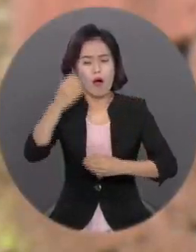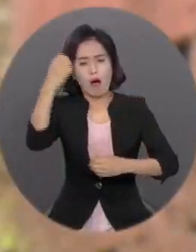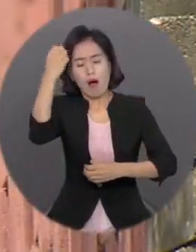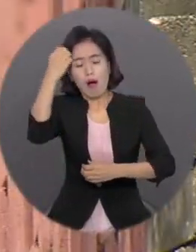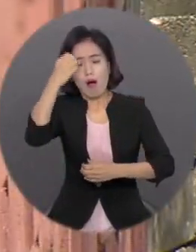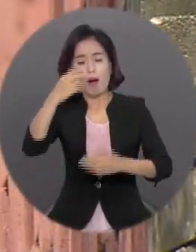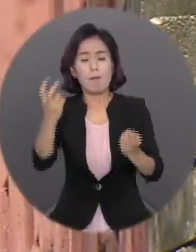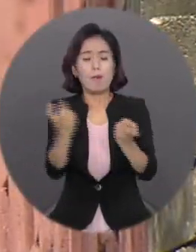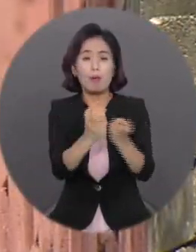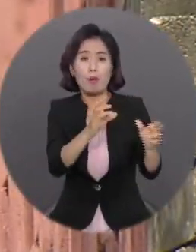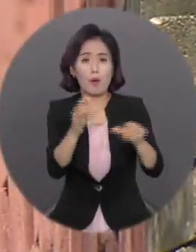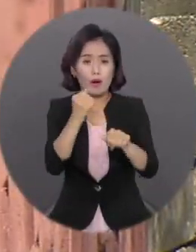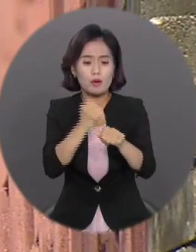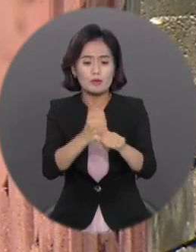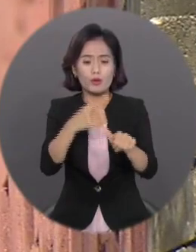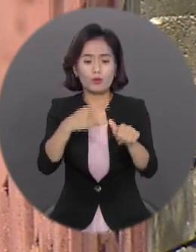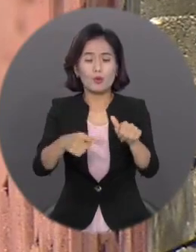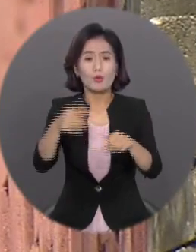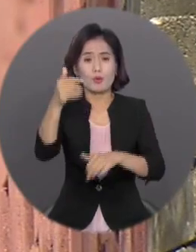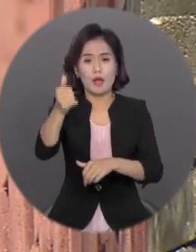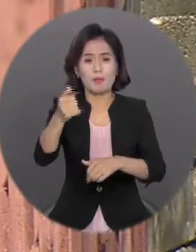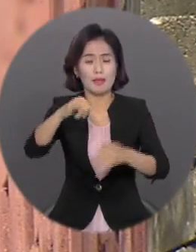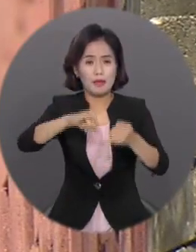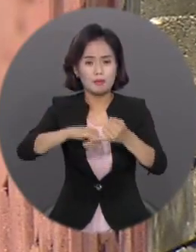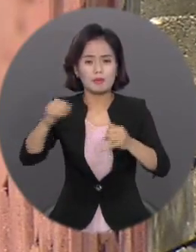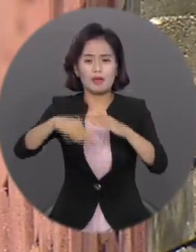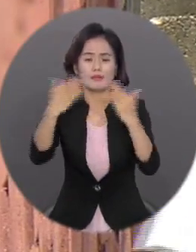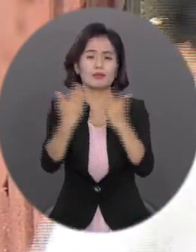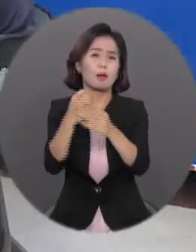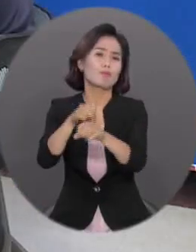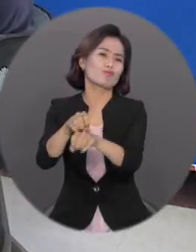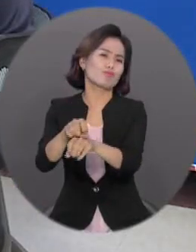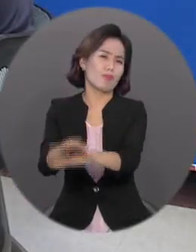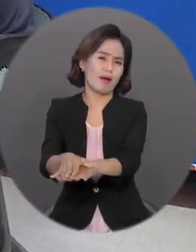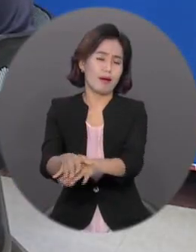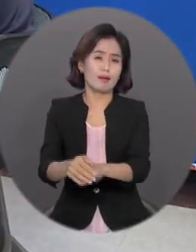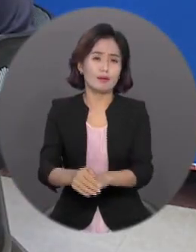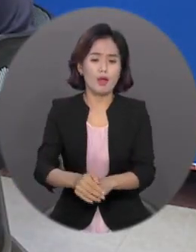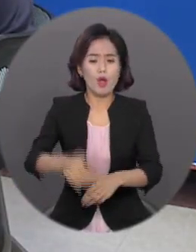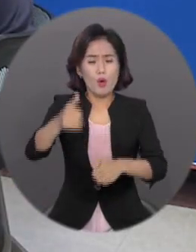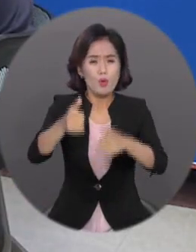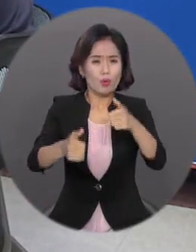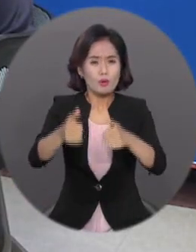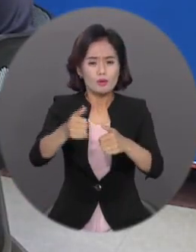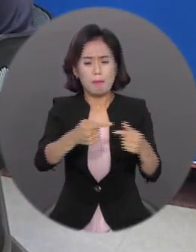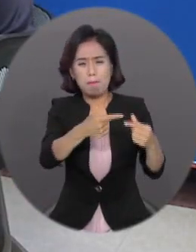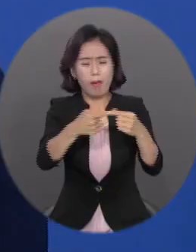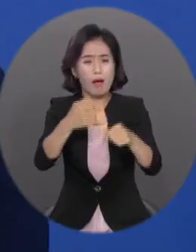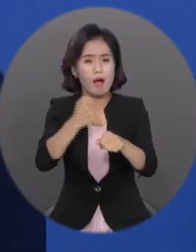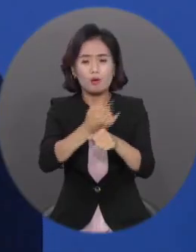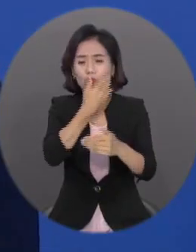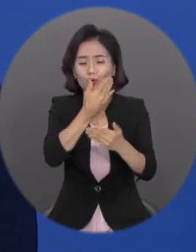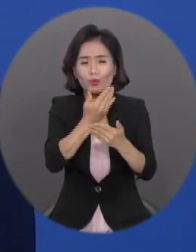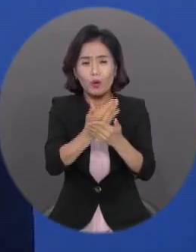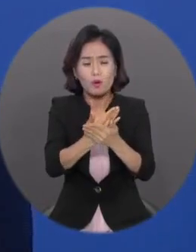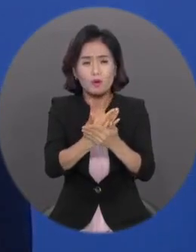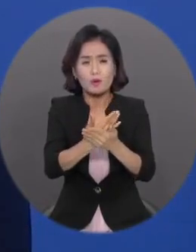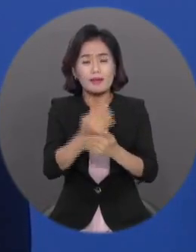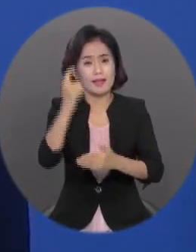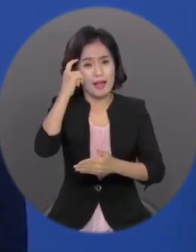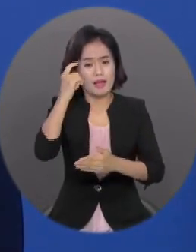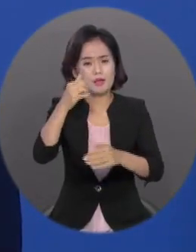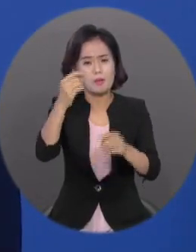방법이 동원되면서 교육감의 약속은 4년 만에 무산됐습니다. 경쟁 위주의 성적 만능주의를 개선하지 않는